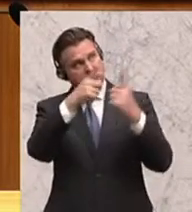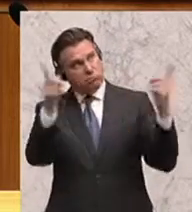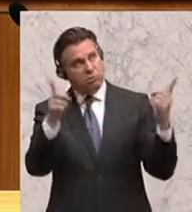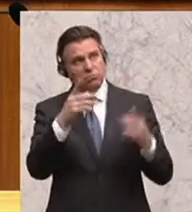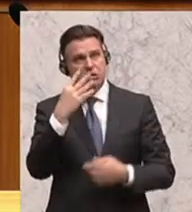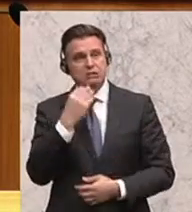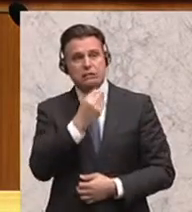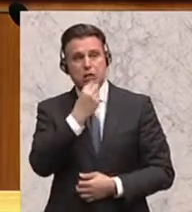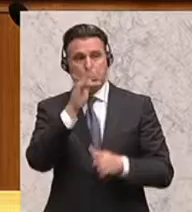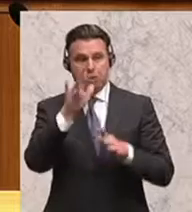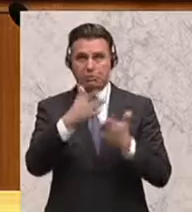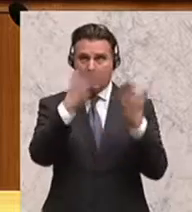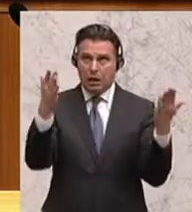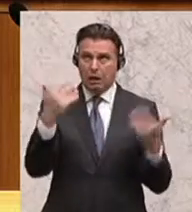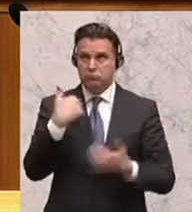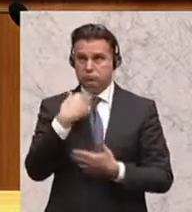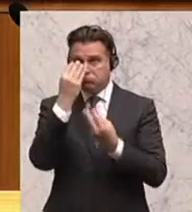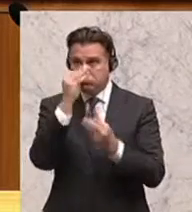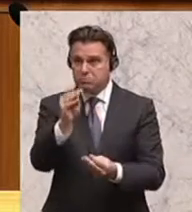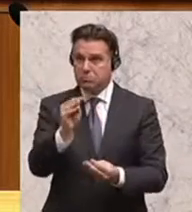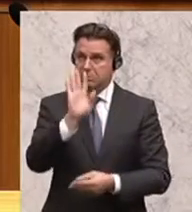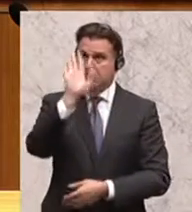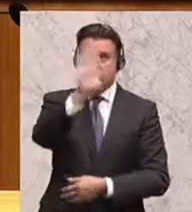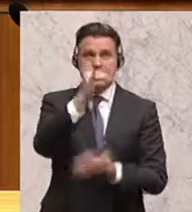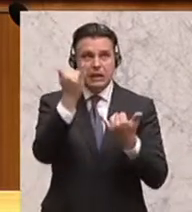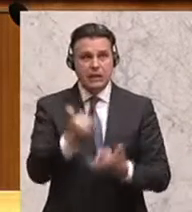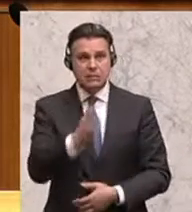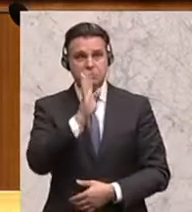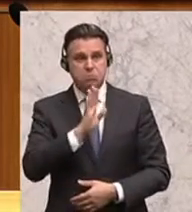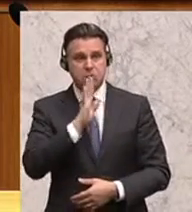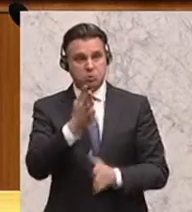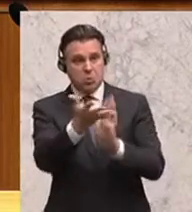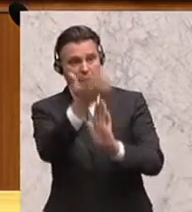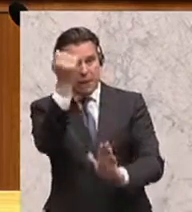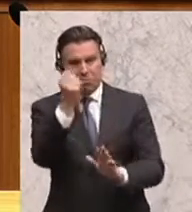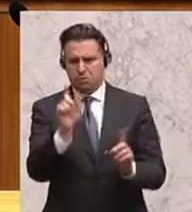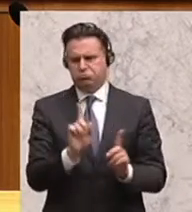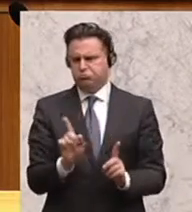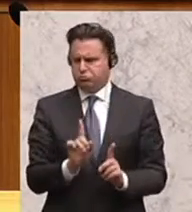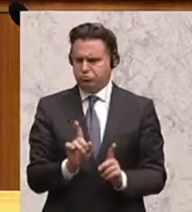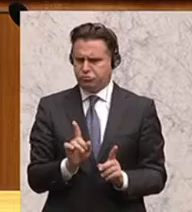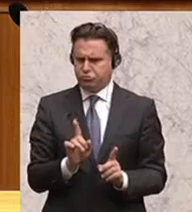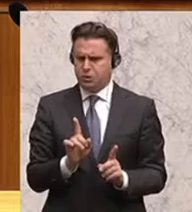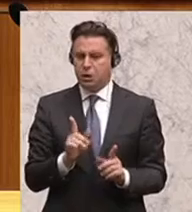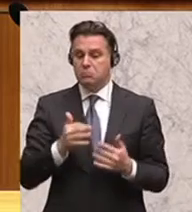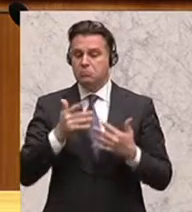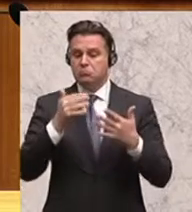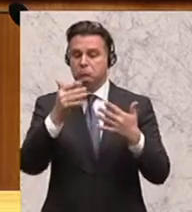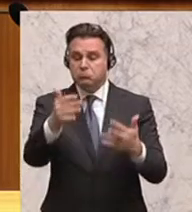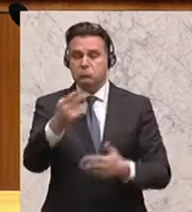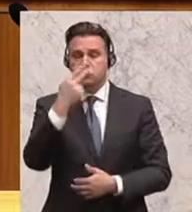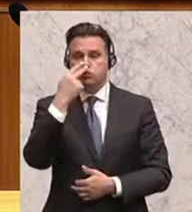den senioren nicht darum bestehende pensionen einzugreifen das sicher nicht worum es geht ist die sicherung von